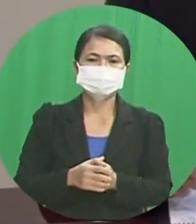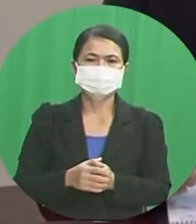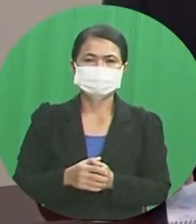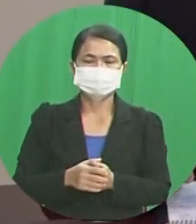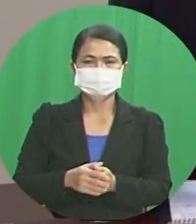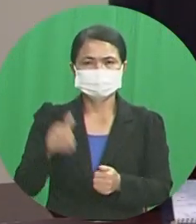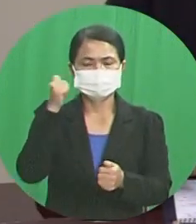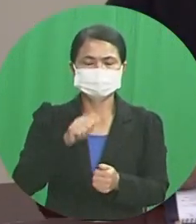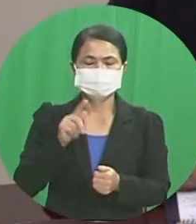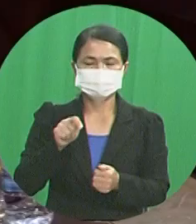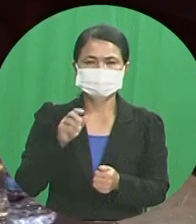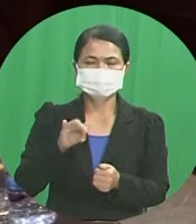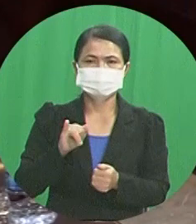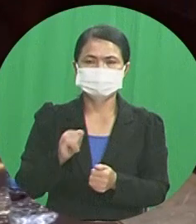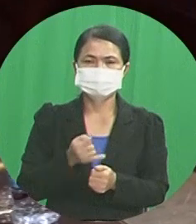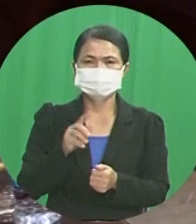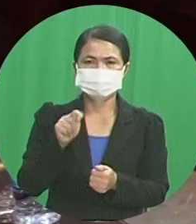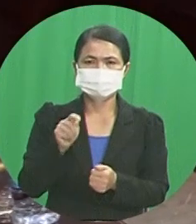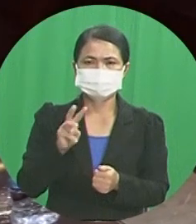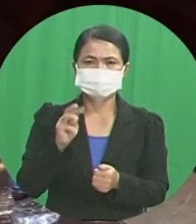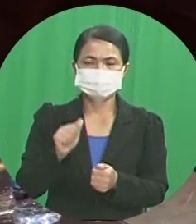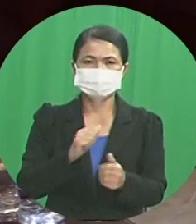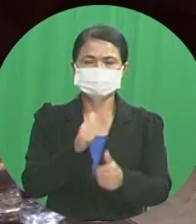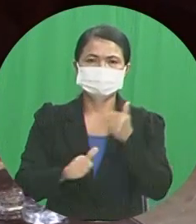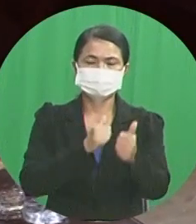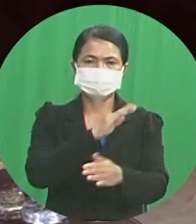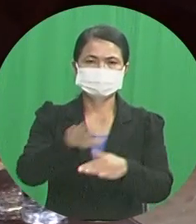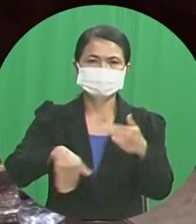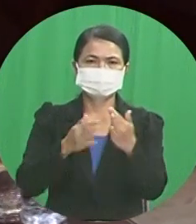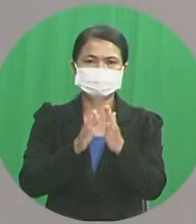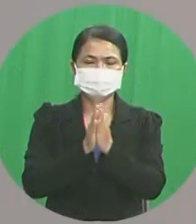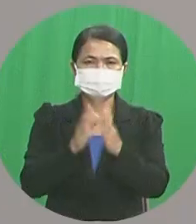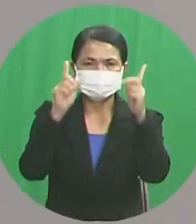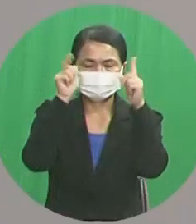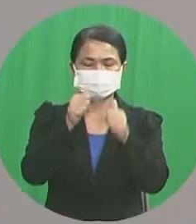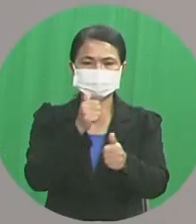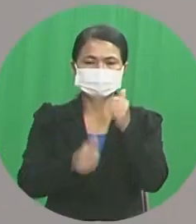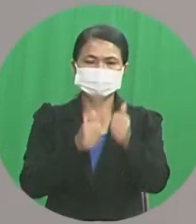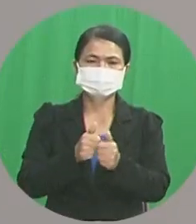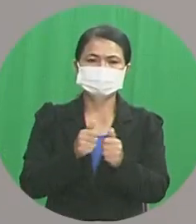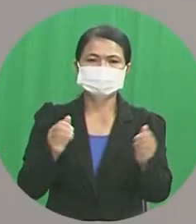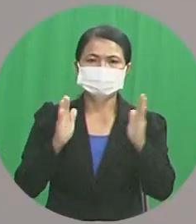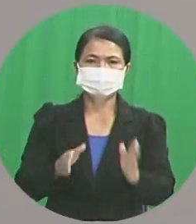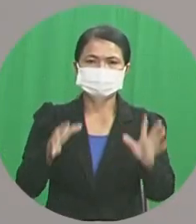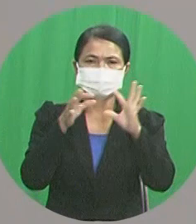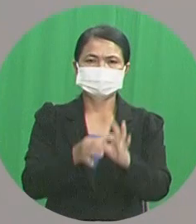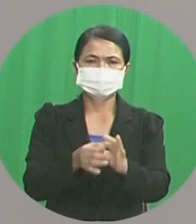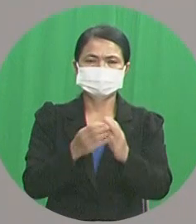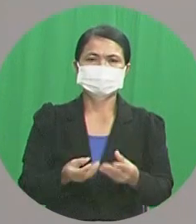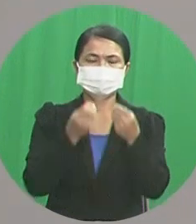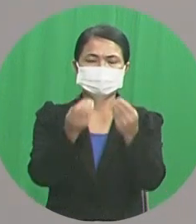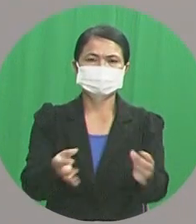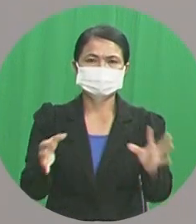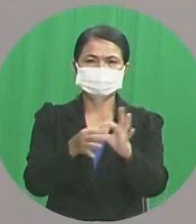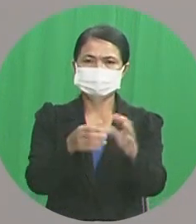លោកស្រីម៉ារីមជេសឺមែនបានសម្ដែងនូវអំណរគុណជូនចំពោះអាយុដំរដ្ឋមន្ត្រីនិងសហការីដែលបានផ្ដល់កិច្ចស